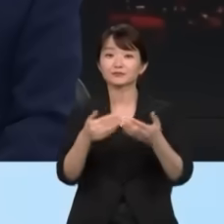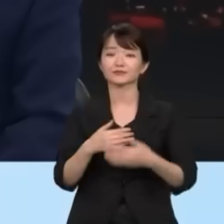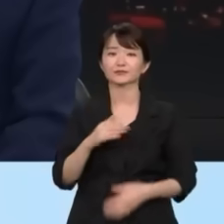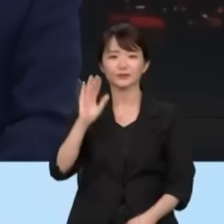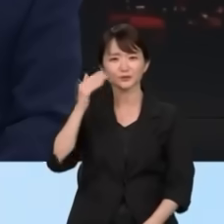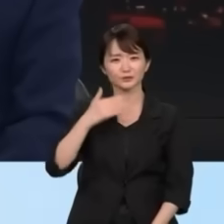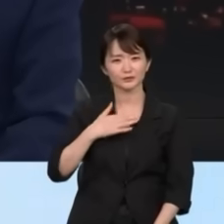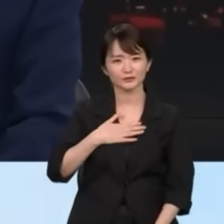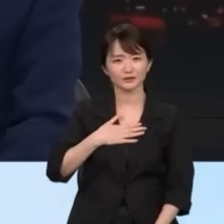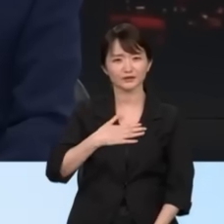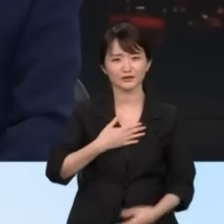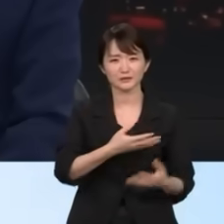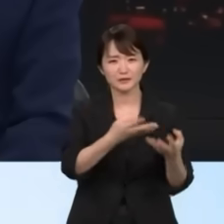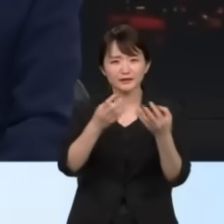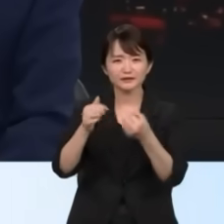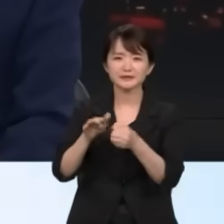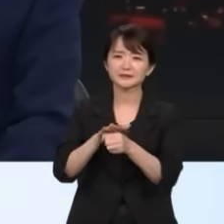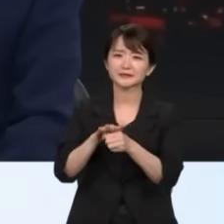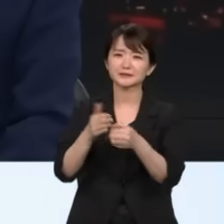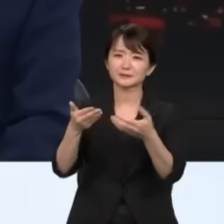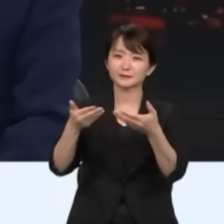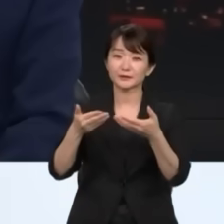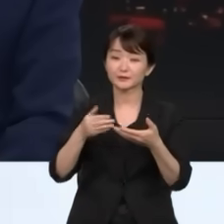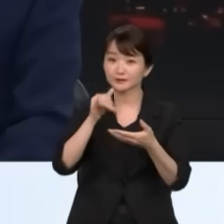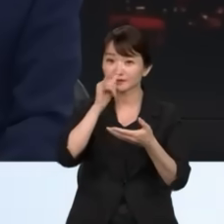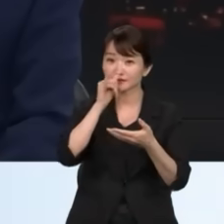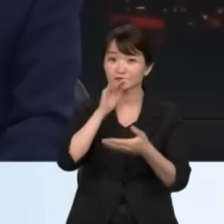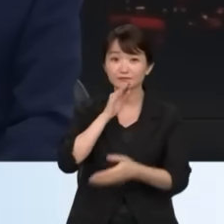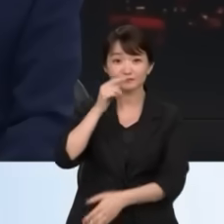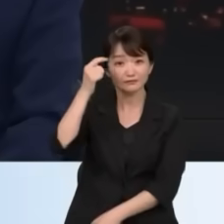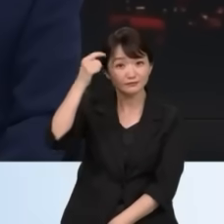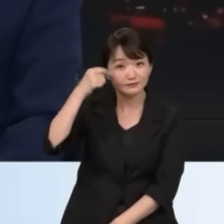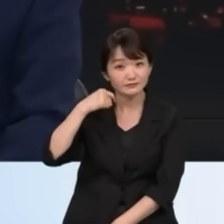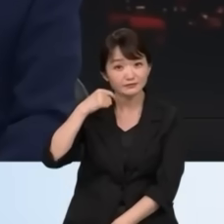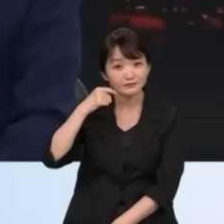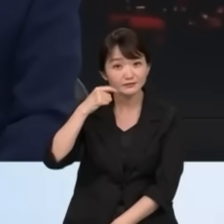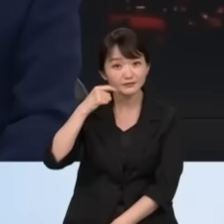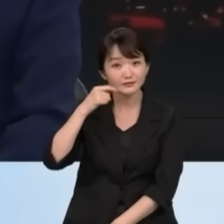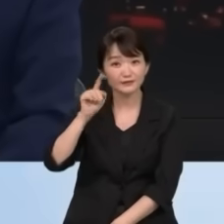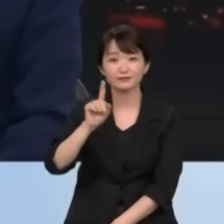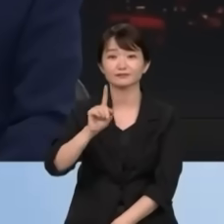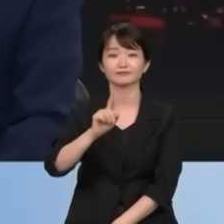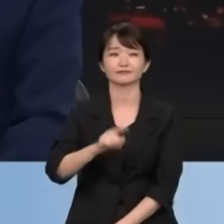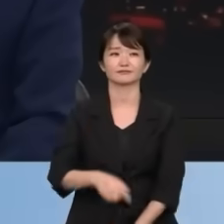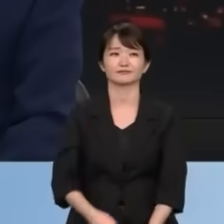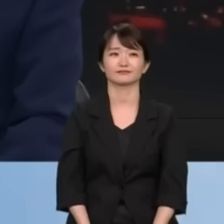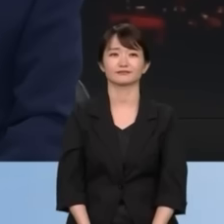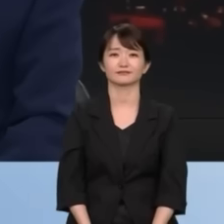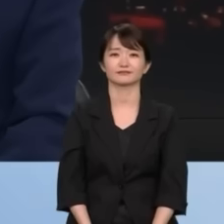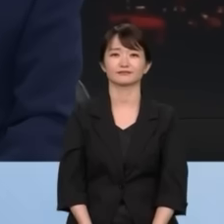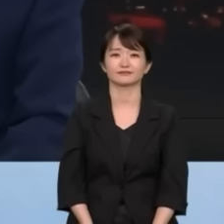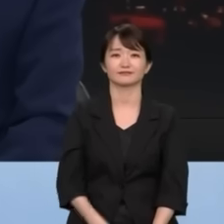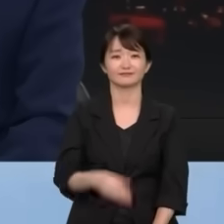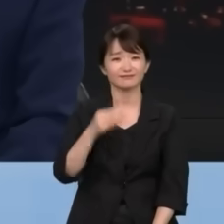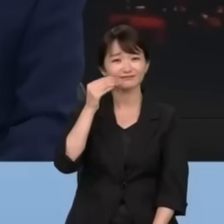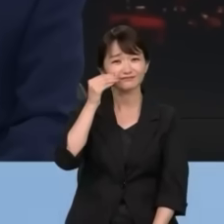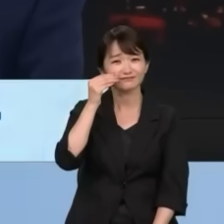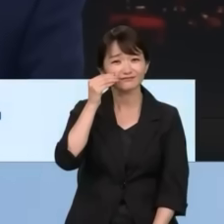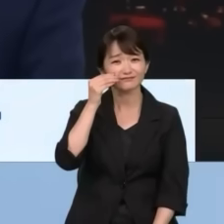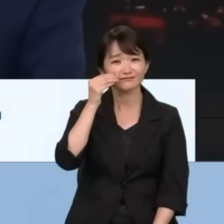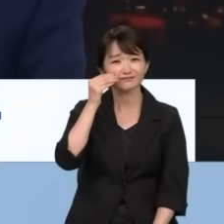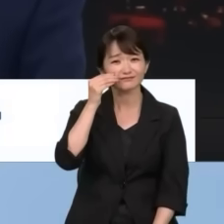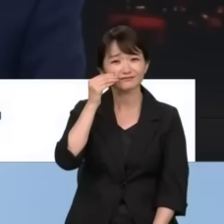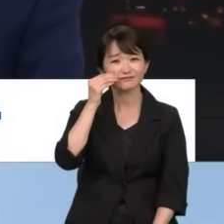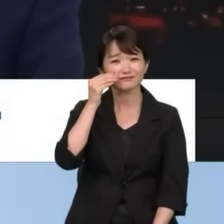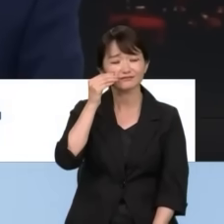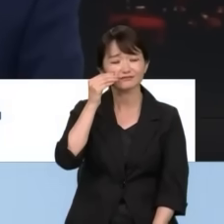내가 정말 이렇게 많은 사람들에게 사랑을 받고 있구나 이게 실감이 되십니까 인기가 어네 실감은 을